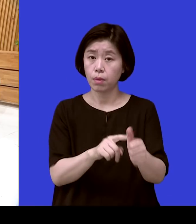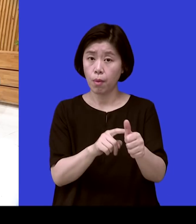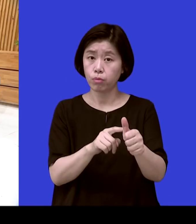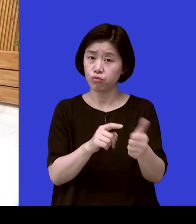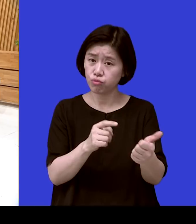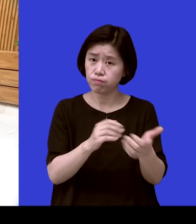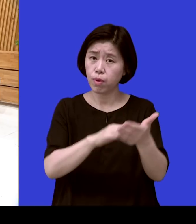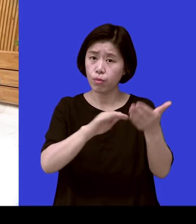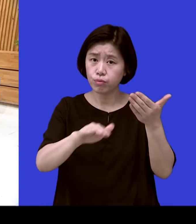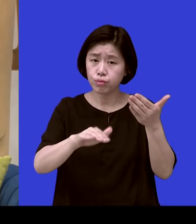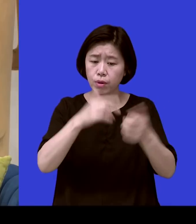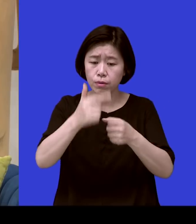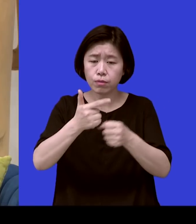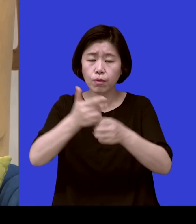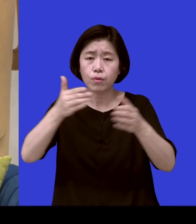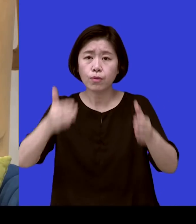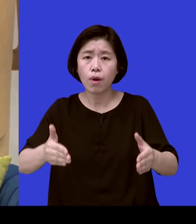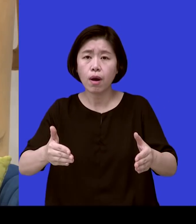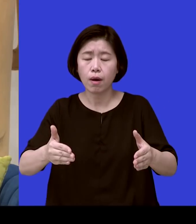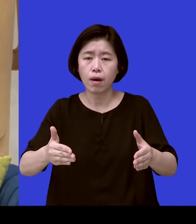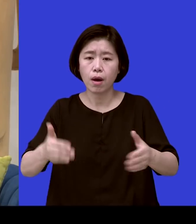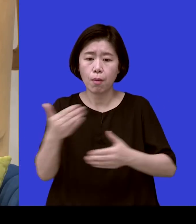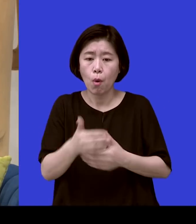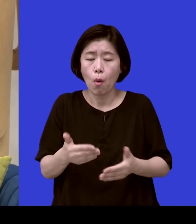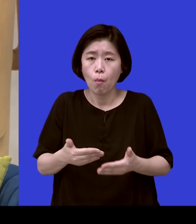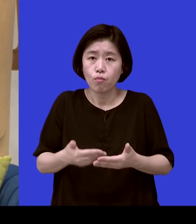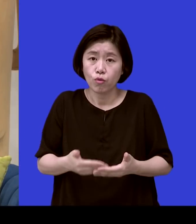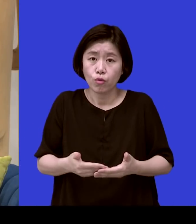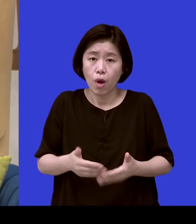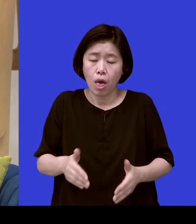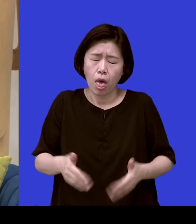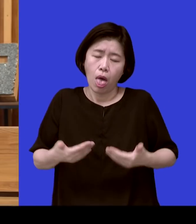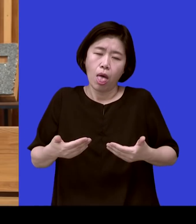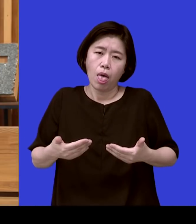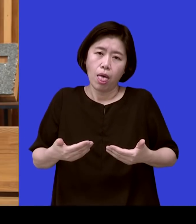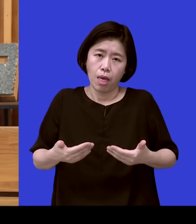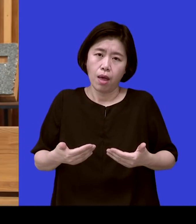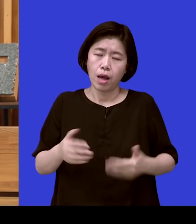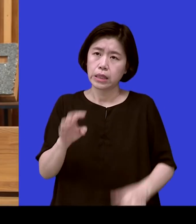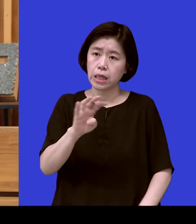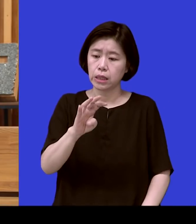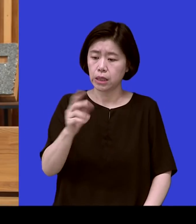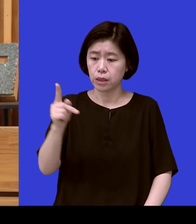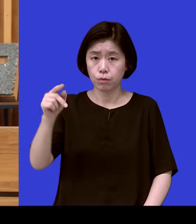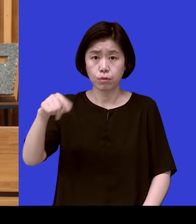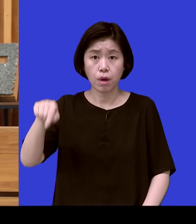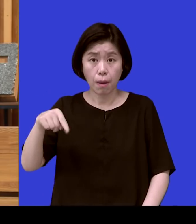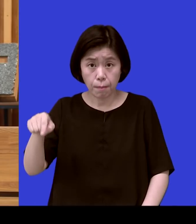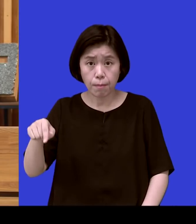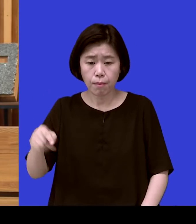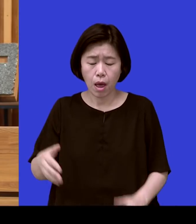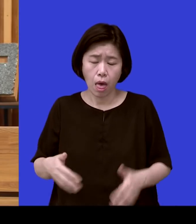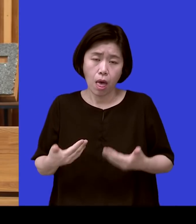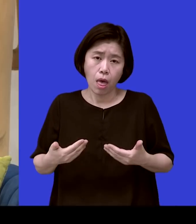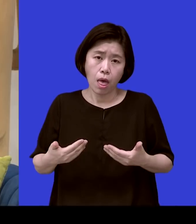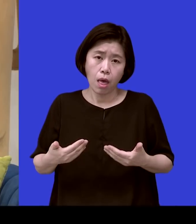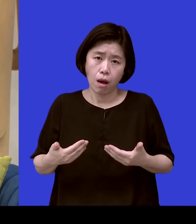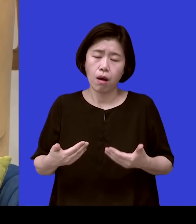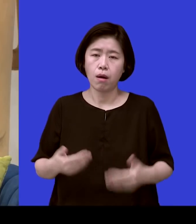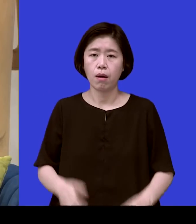거예요. 그리고 이 키로수가 40kg 밑에서 올라오지를 않는 거예요. 아. 그러니까 하나님